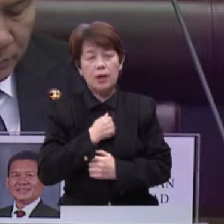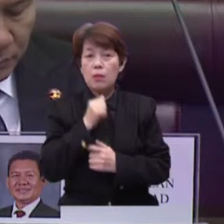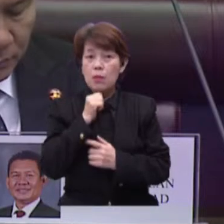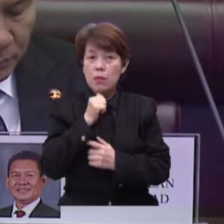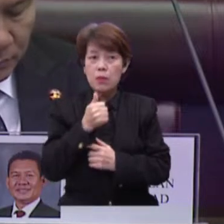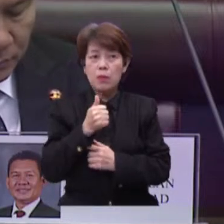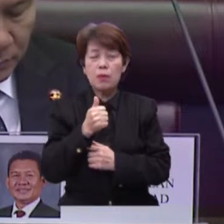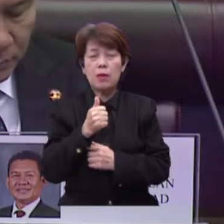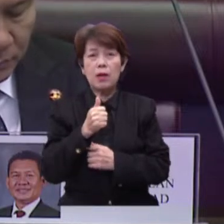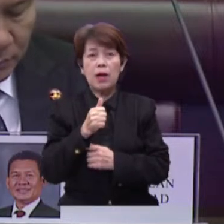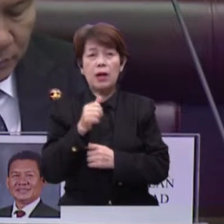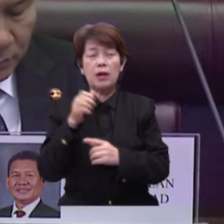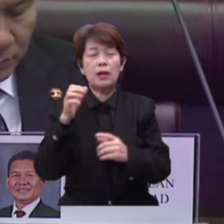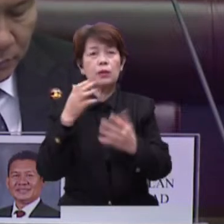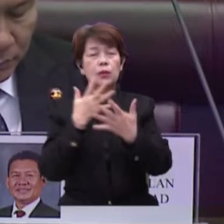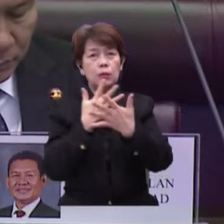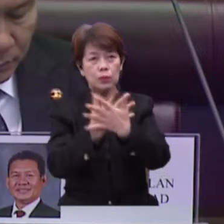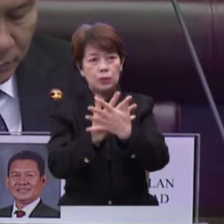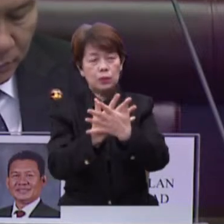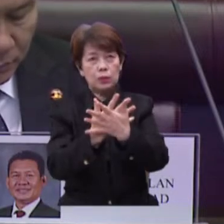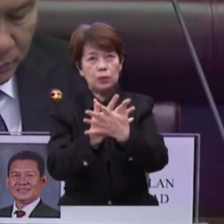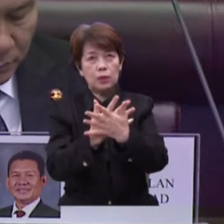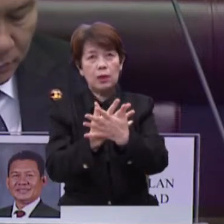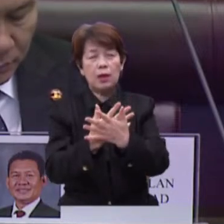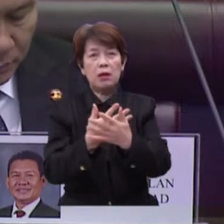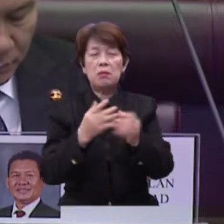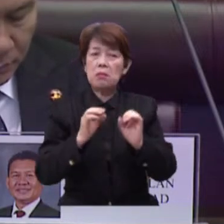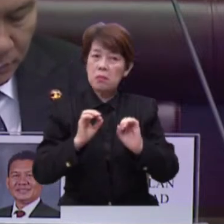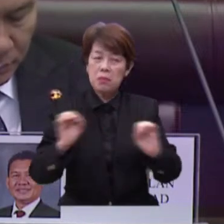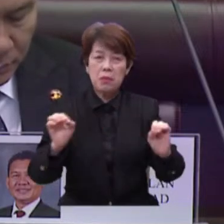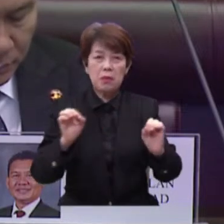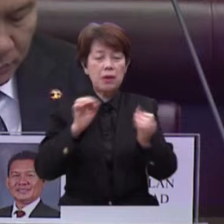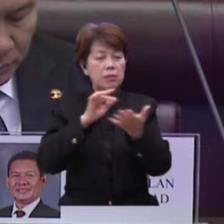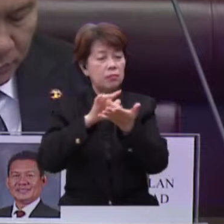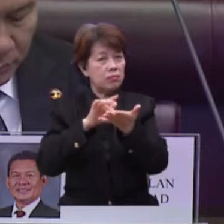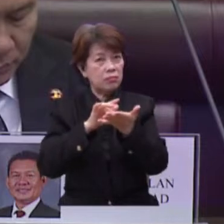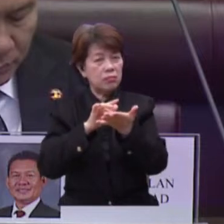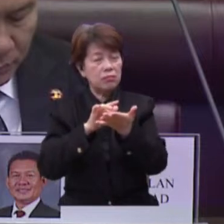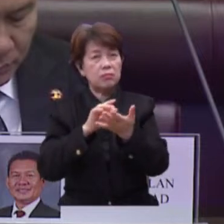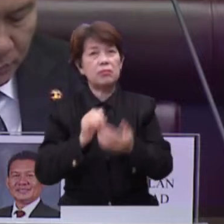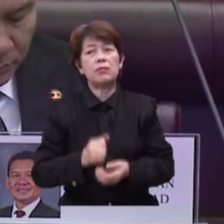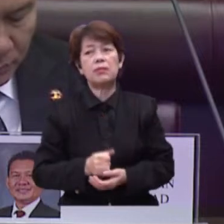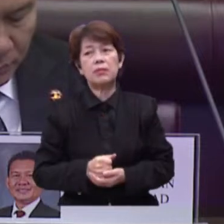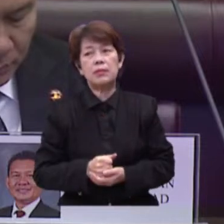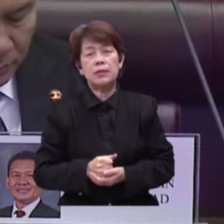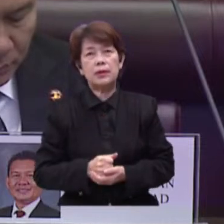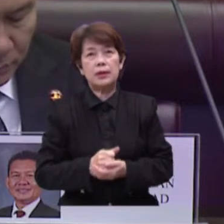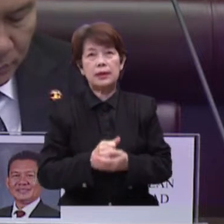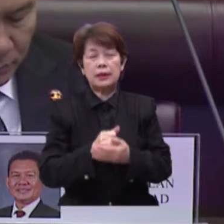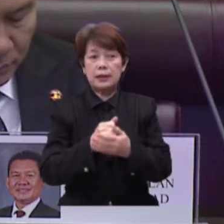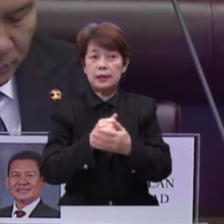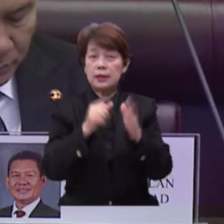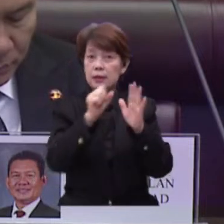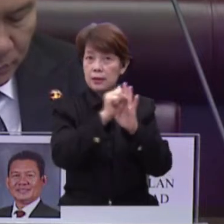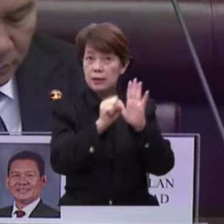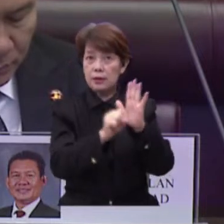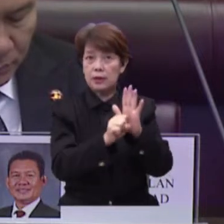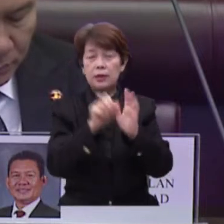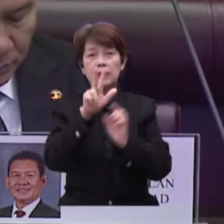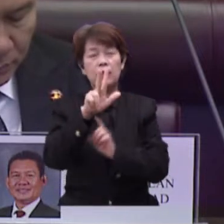perlu ditangani dengan rawatan bukan penjara pemalsuan section